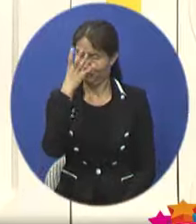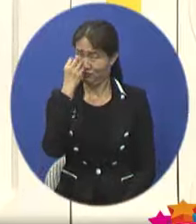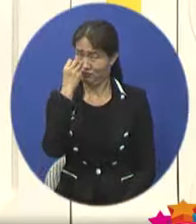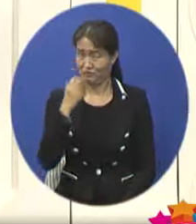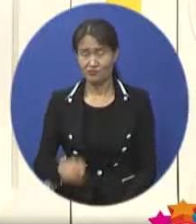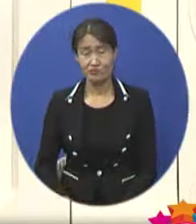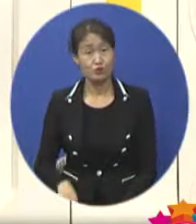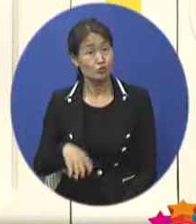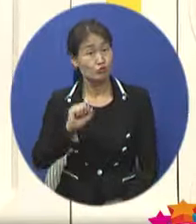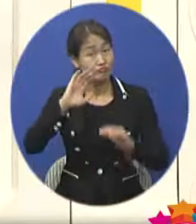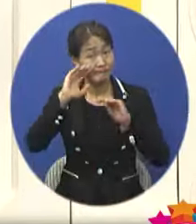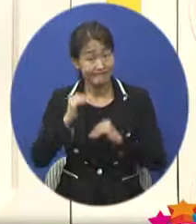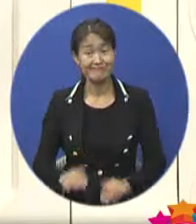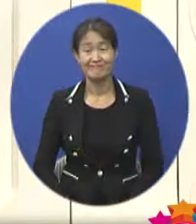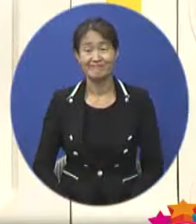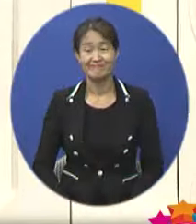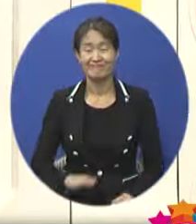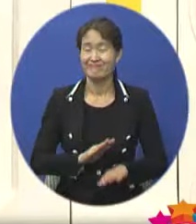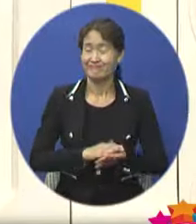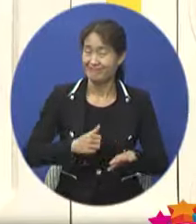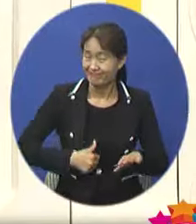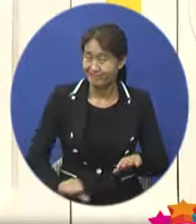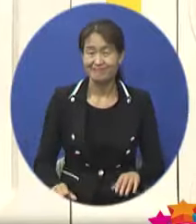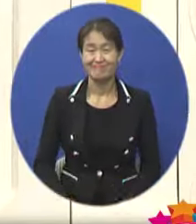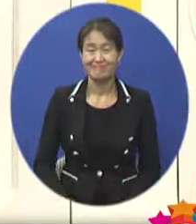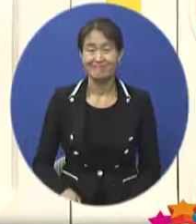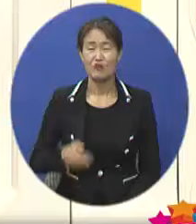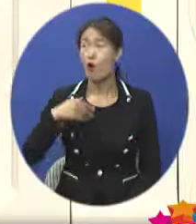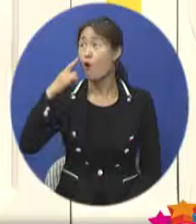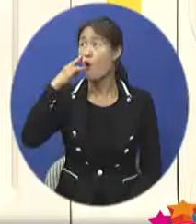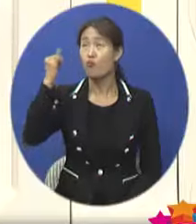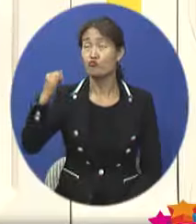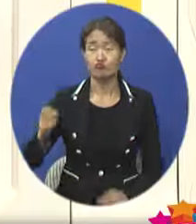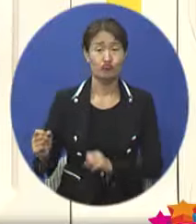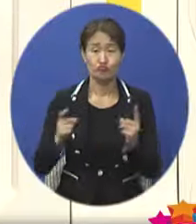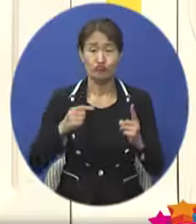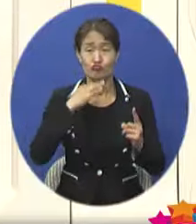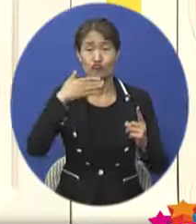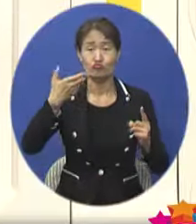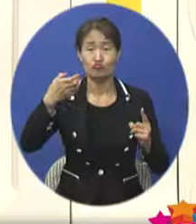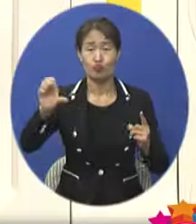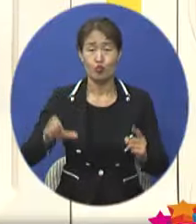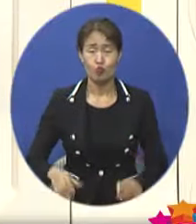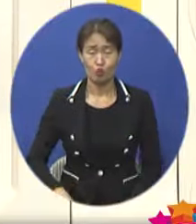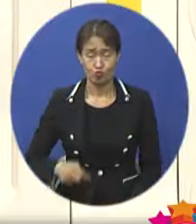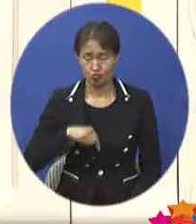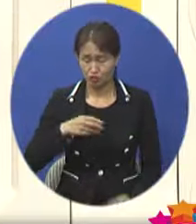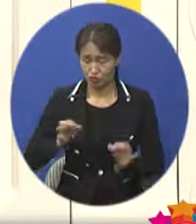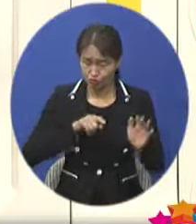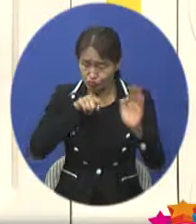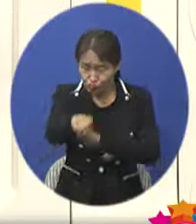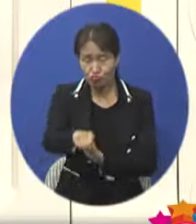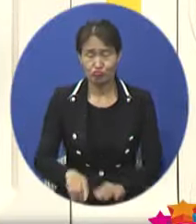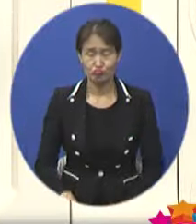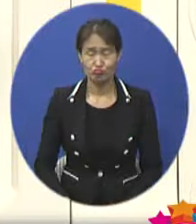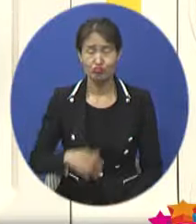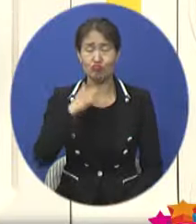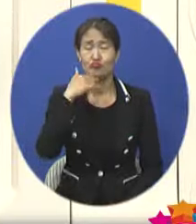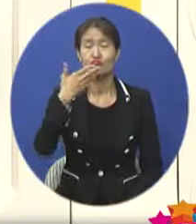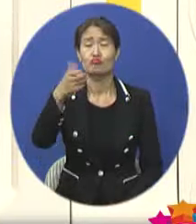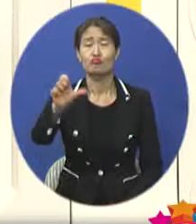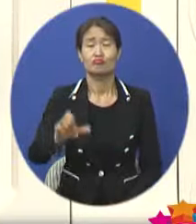이렇게 좋은 소식. 아, 그러니까요. 손주. 또 95세 네. 어르신께서, 어머니께서. 회복하셨다는데. 회복하셔서 시장에 네. 다니신 자잖아요. 95세신데.